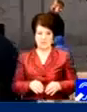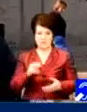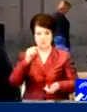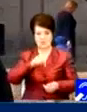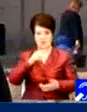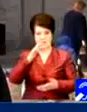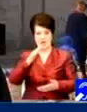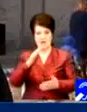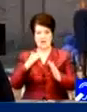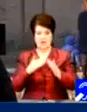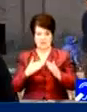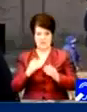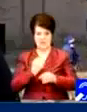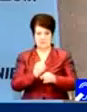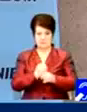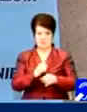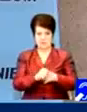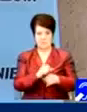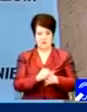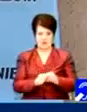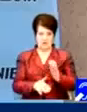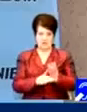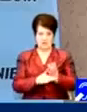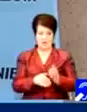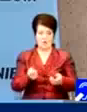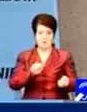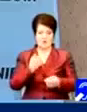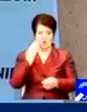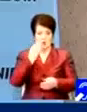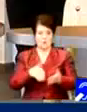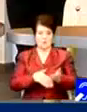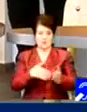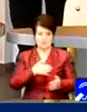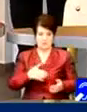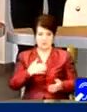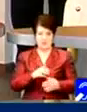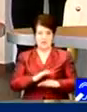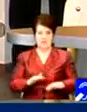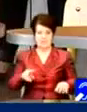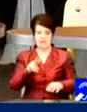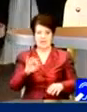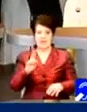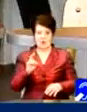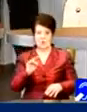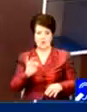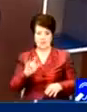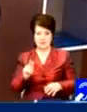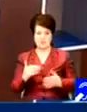clădirea, ca să funcționeze ele separat. Cu suportul Guvernului Român și contribuția primăriei, grădinița Licurici a prins din nou